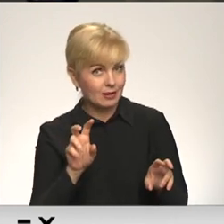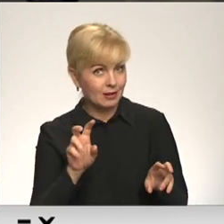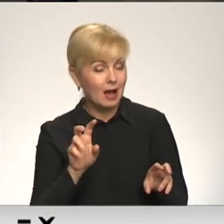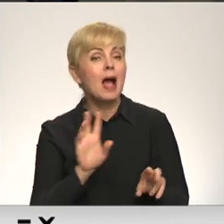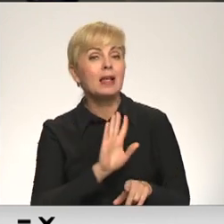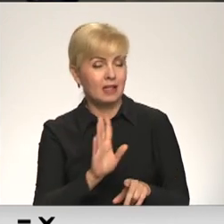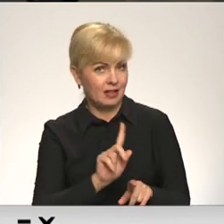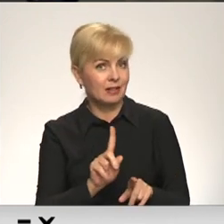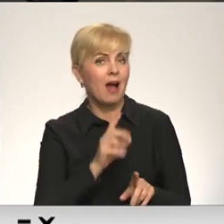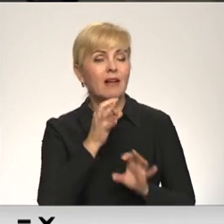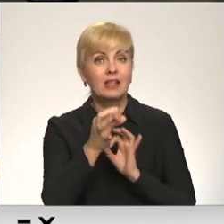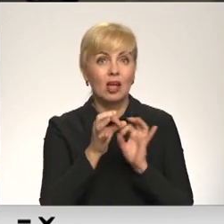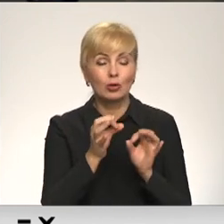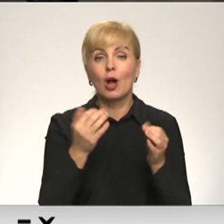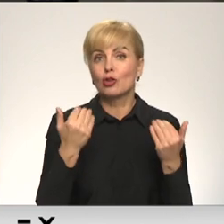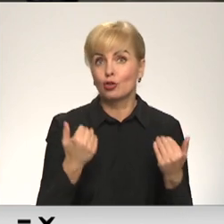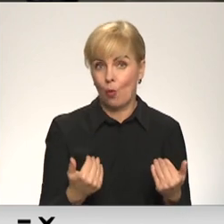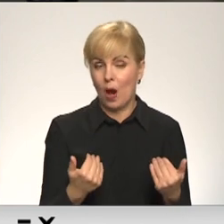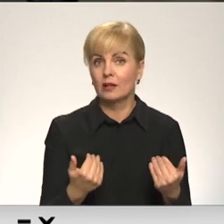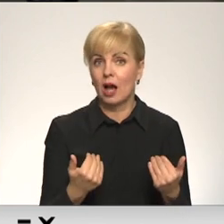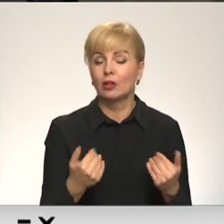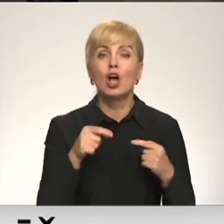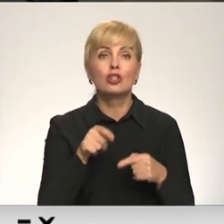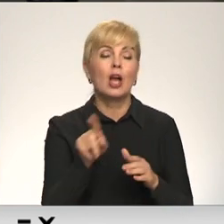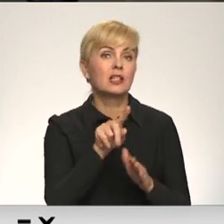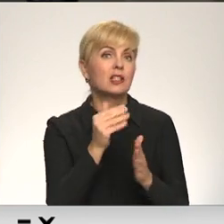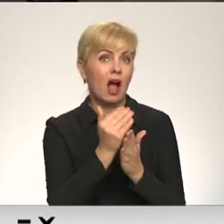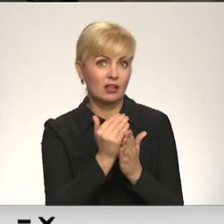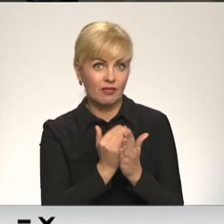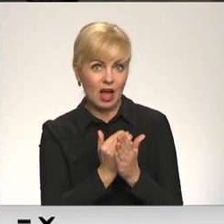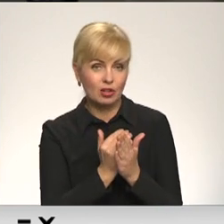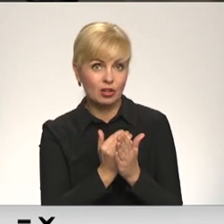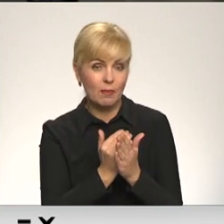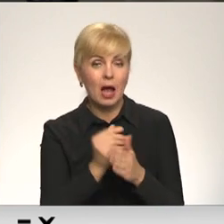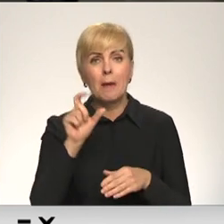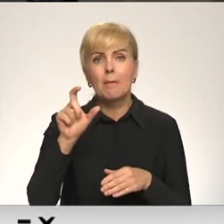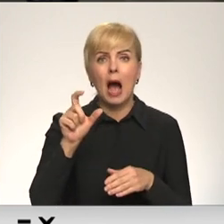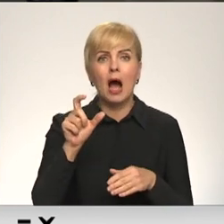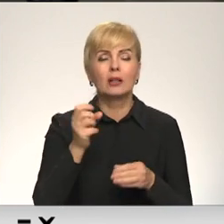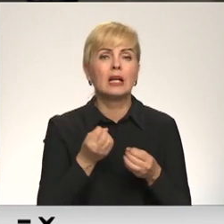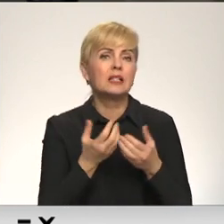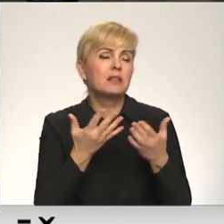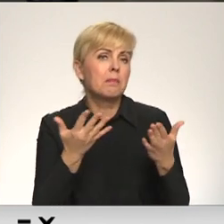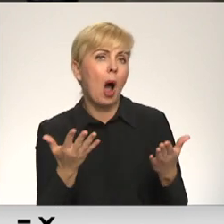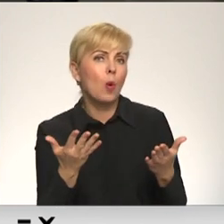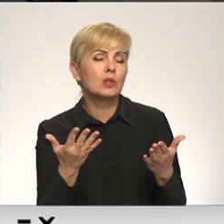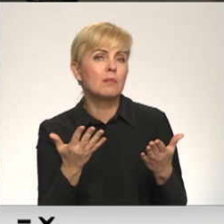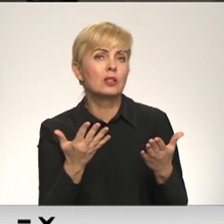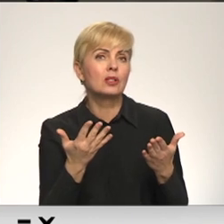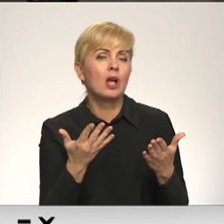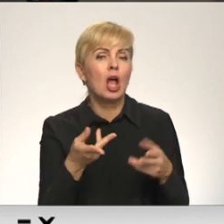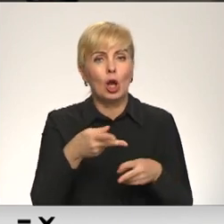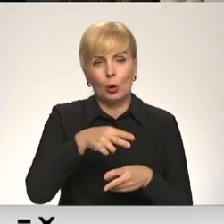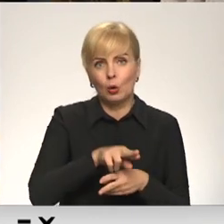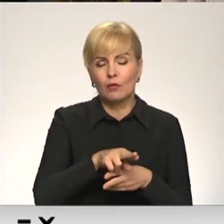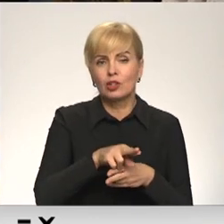ir jādiskutē arī šodien, jo šie Satversmes pantu izpausmes ir kļuvušas daudz